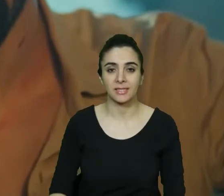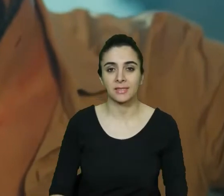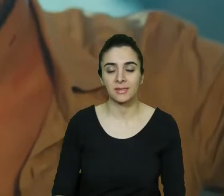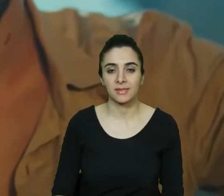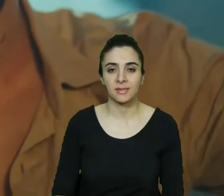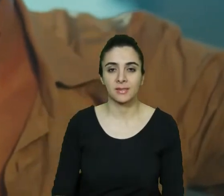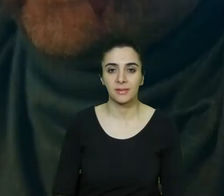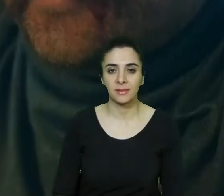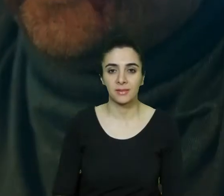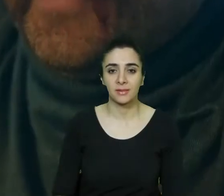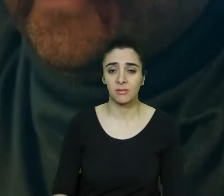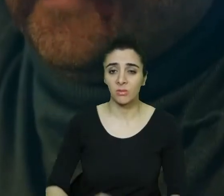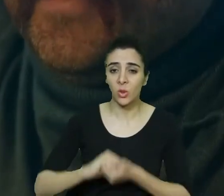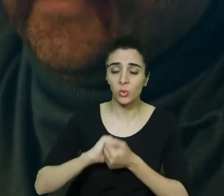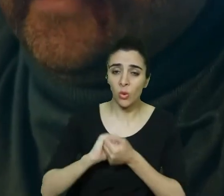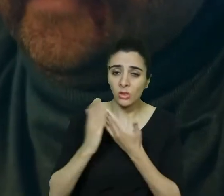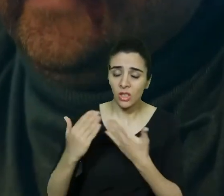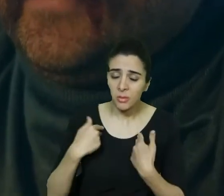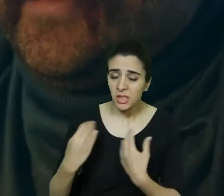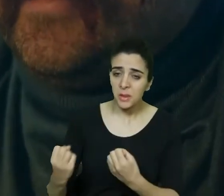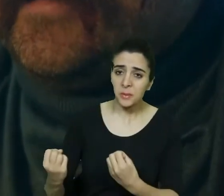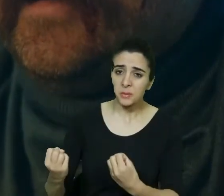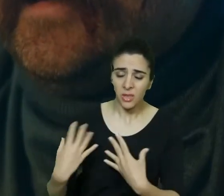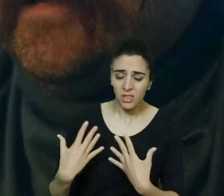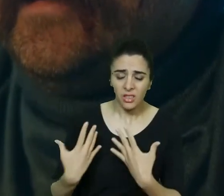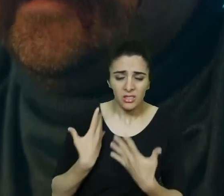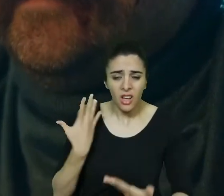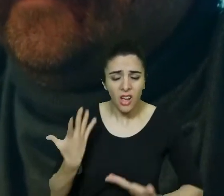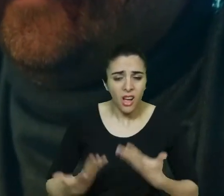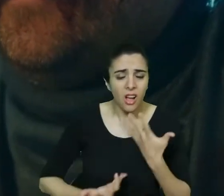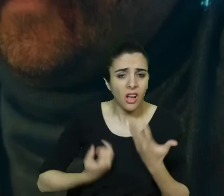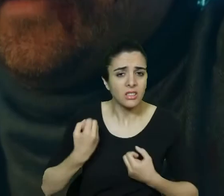dağlardan. Dost beni bıraktı